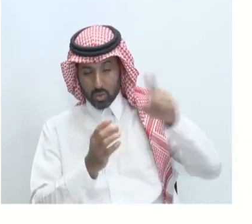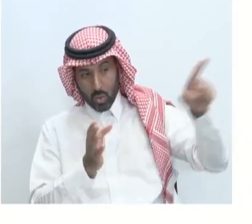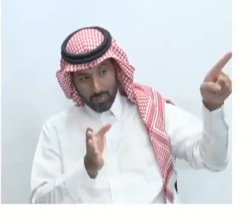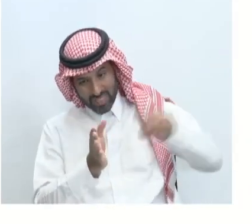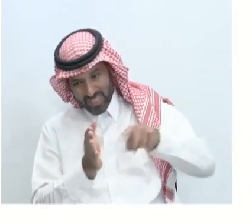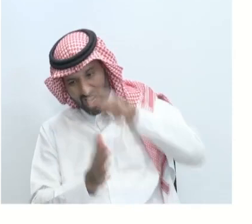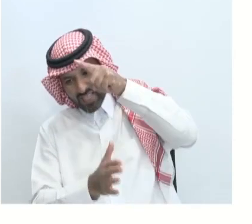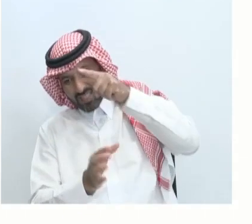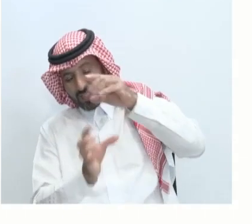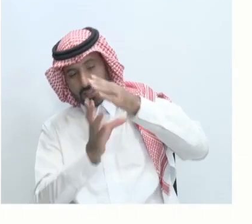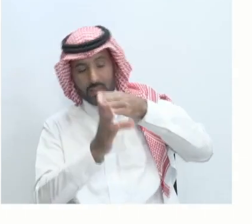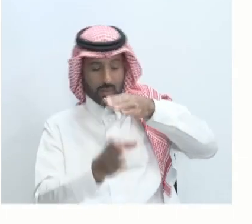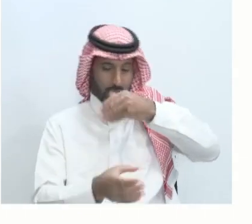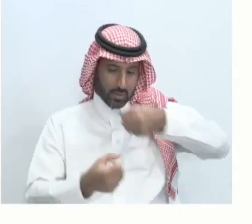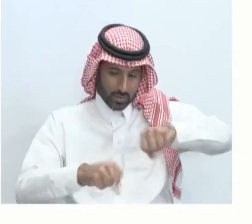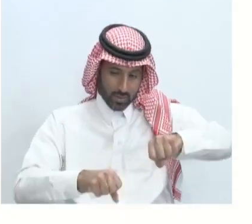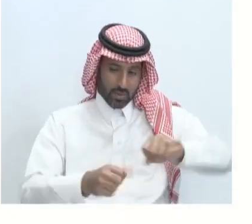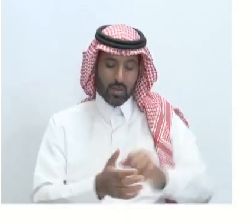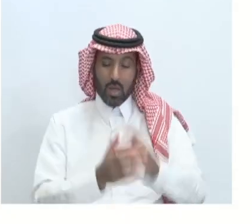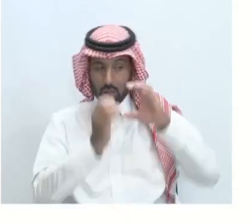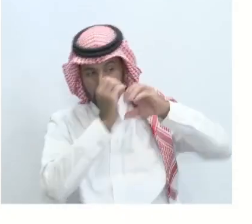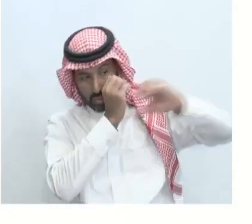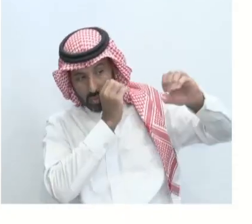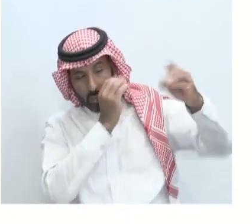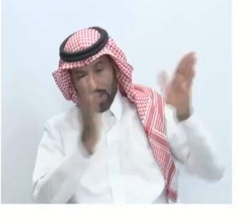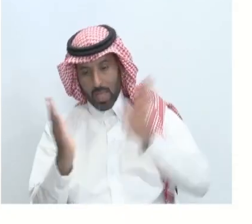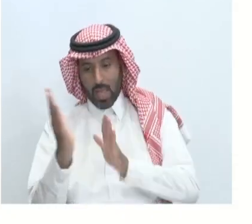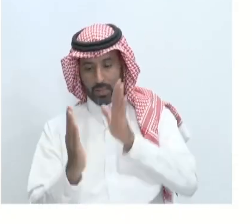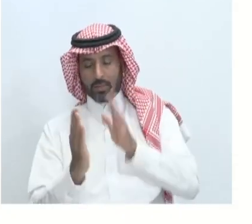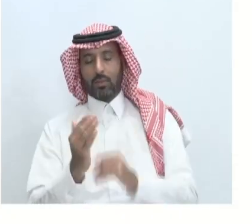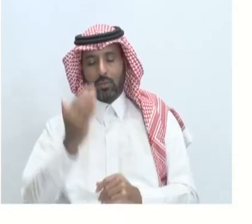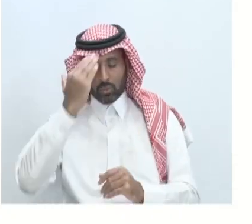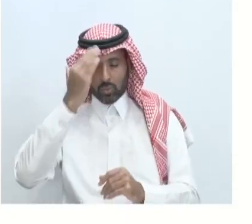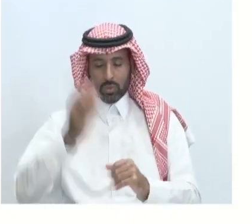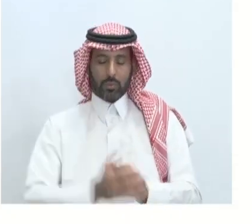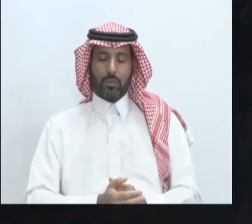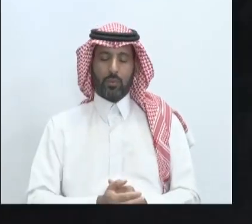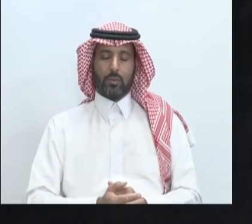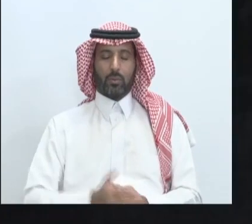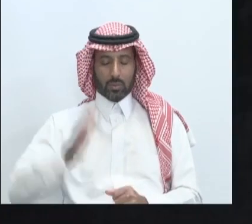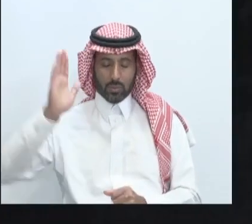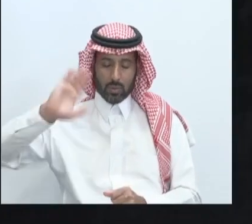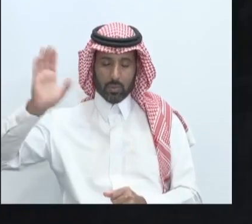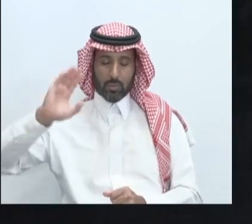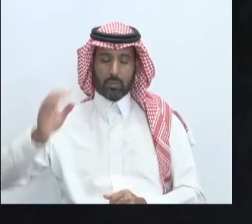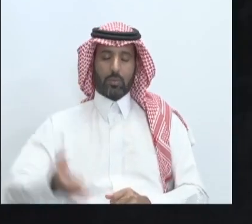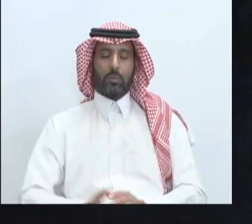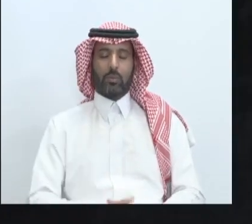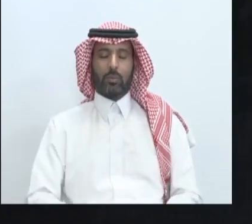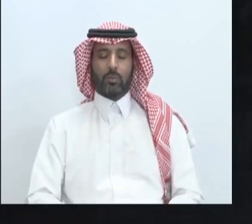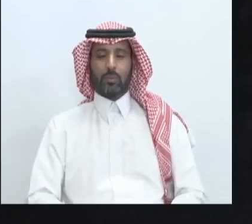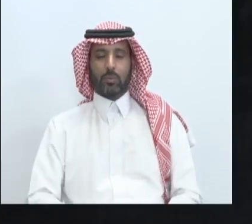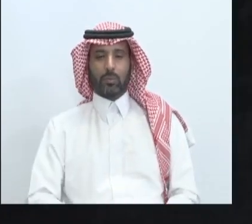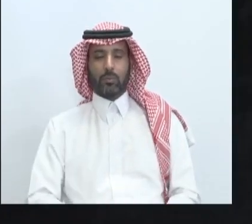التلسكوب ايضا الكاسر والتلسكوب العاكس شكرا لكم اعزائي الطلبه والسلام عليكم